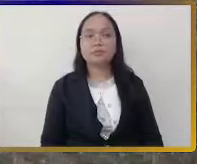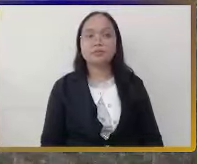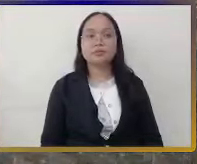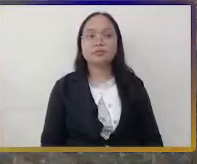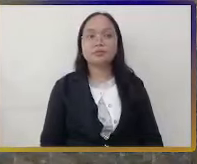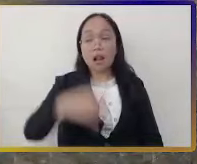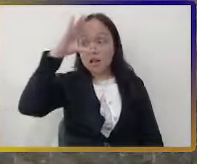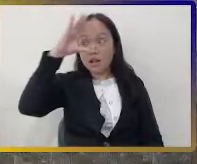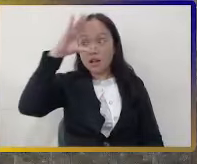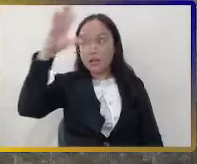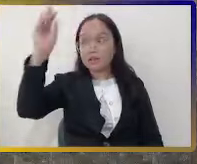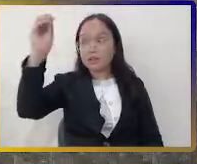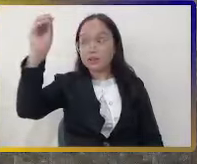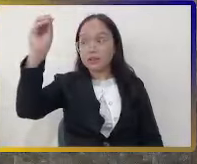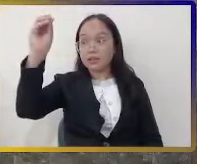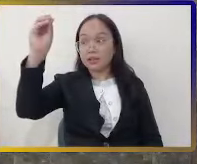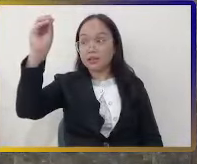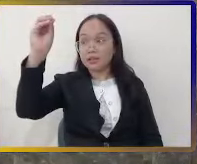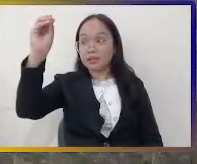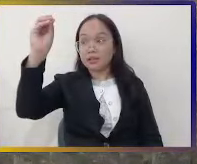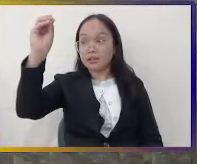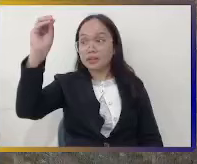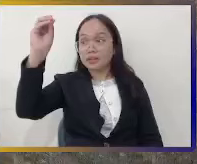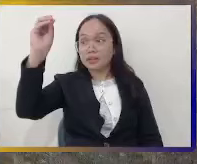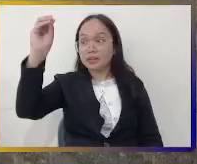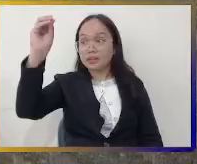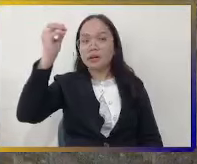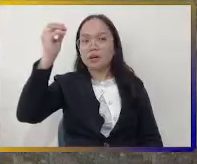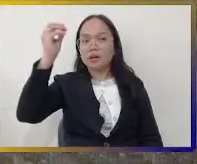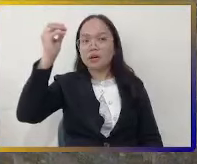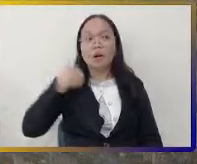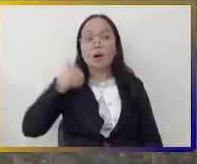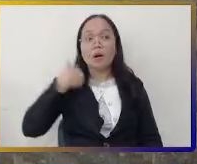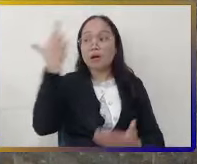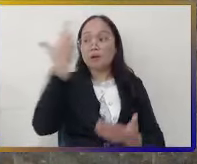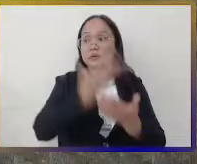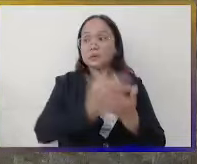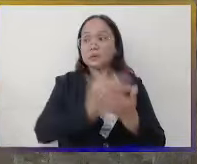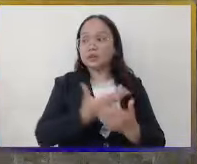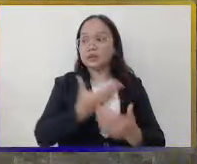lalaki, hindi niya pa inabot yung CSI.